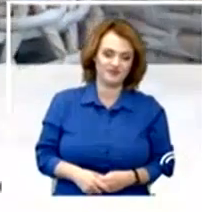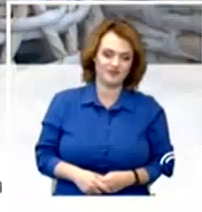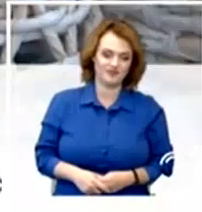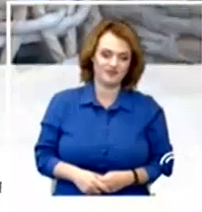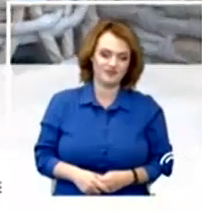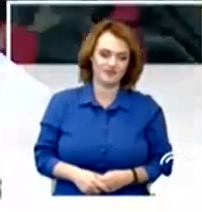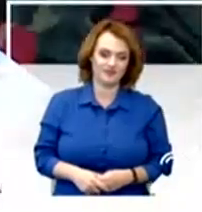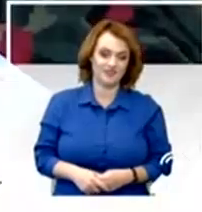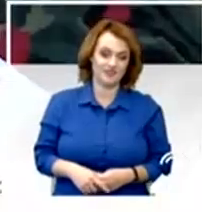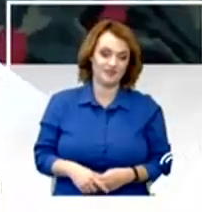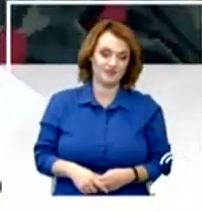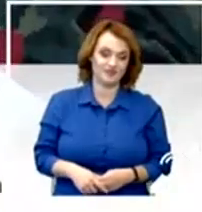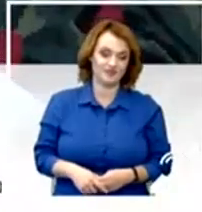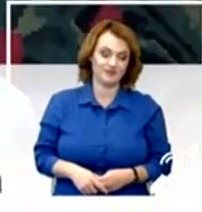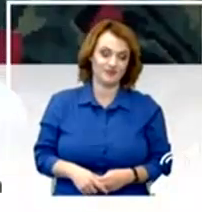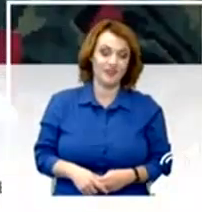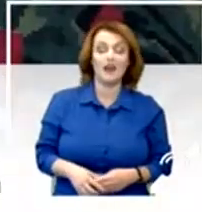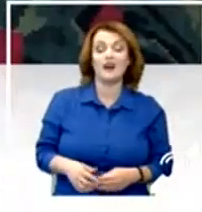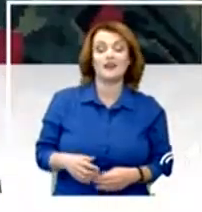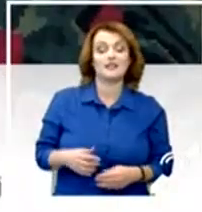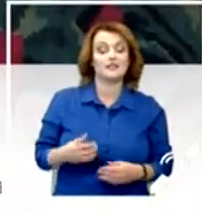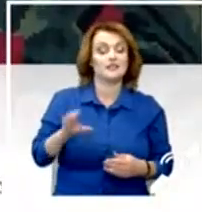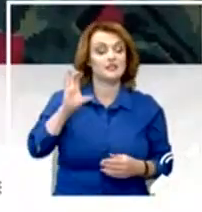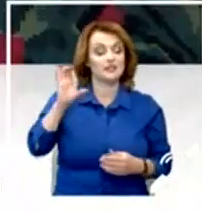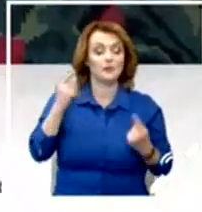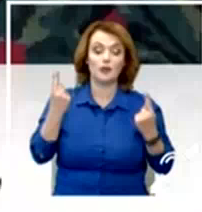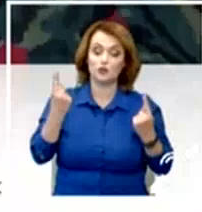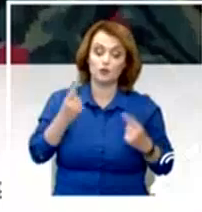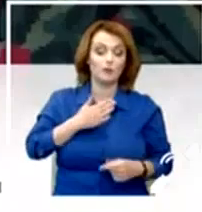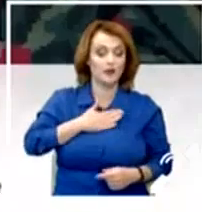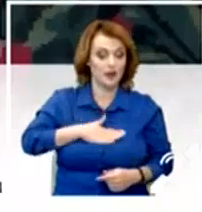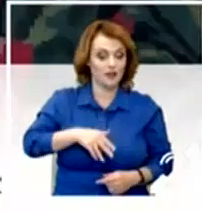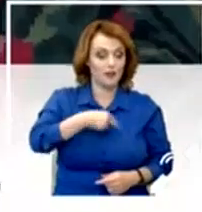așa, frumoase. Cu mare drag am venit la târg cu